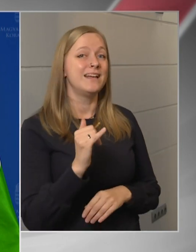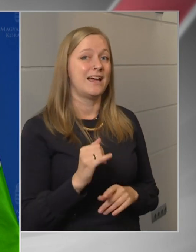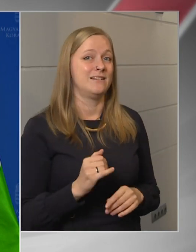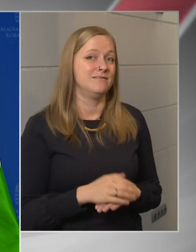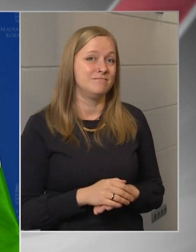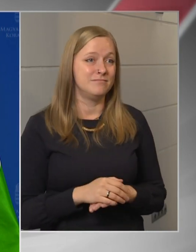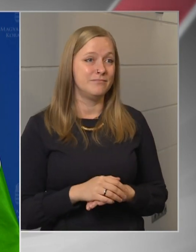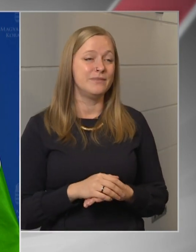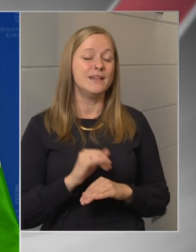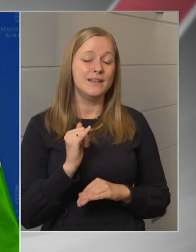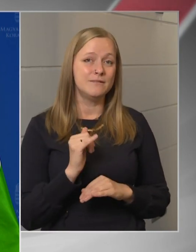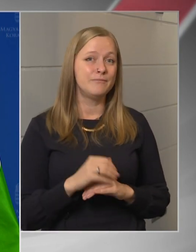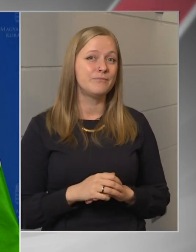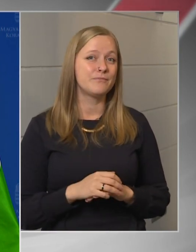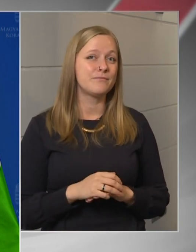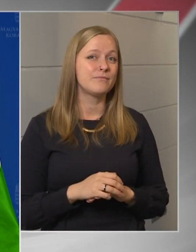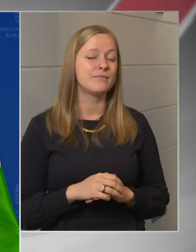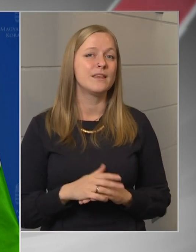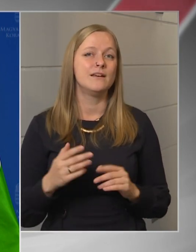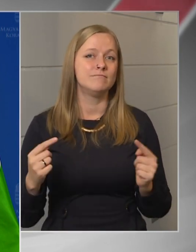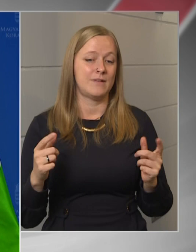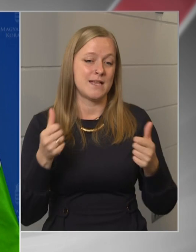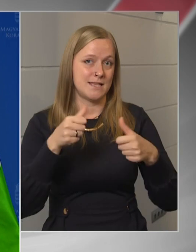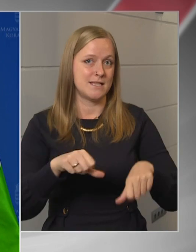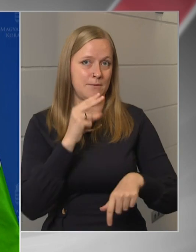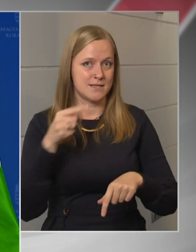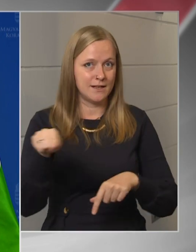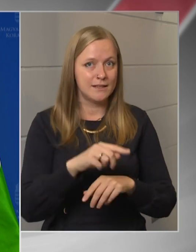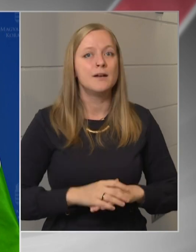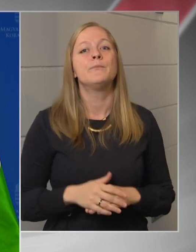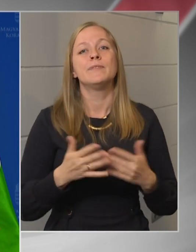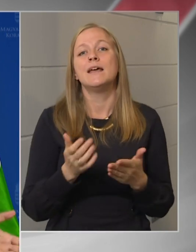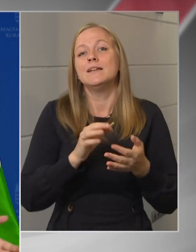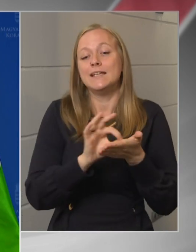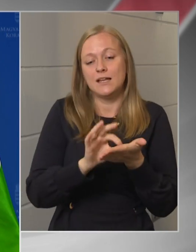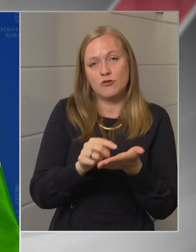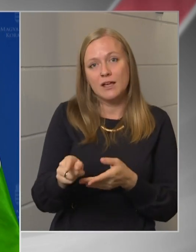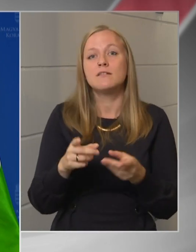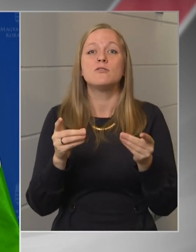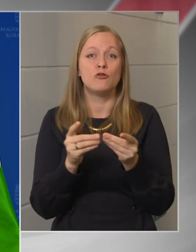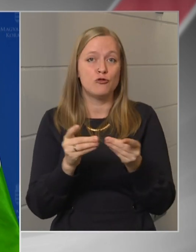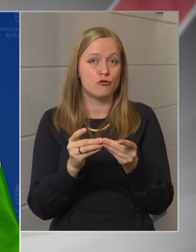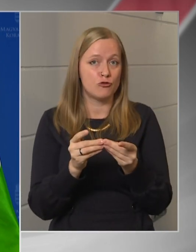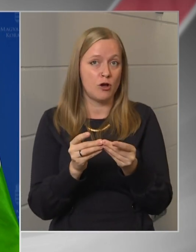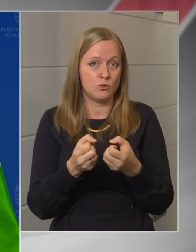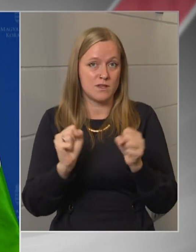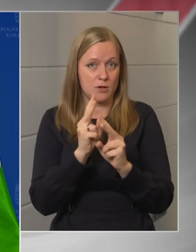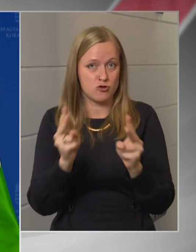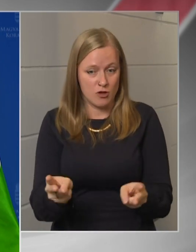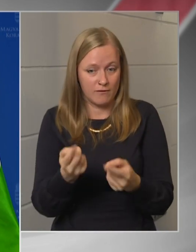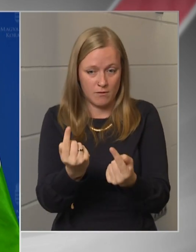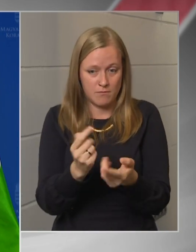nem az a kritika, hogy ő gazdag, mondatnak nem hallja meg, és az elsőről ír egy cikket, ennek semmi akadálya, a sajtószabadságban így szép, de ez